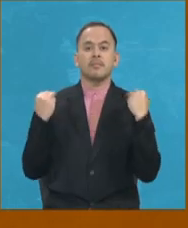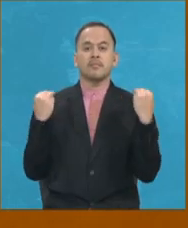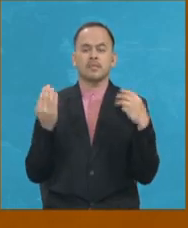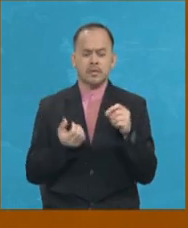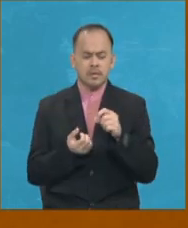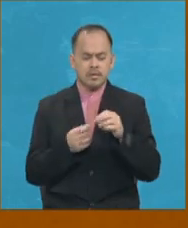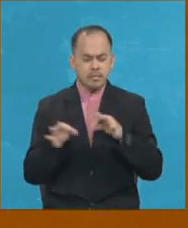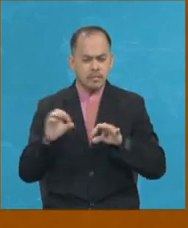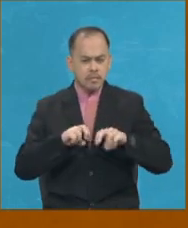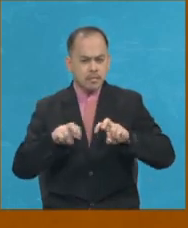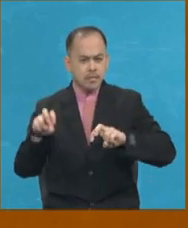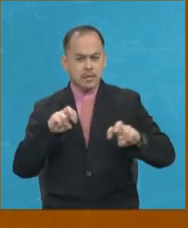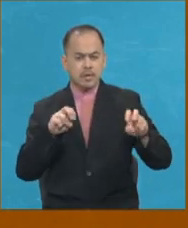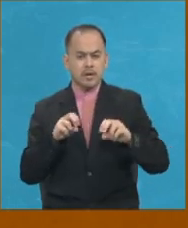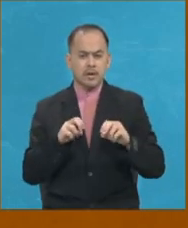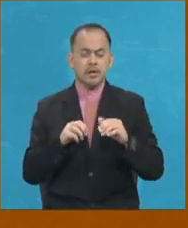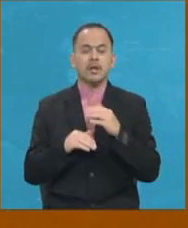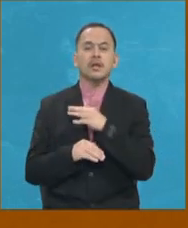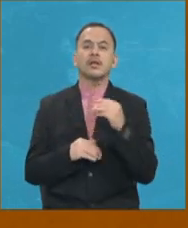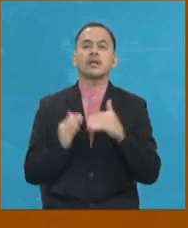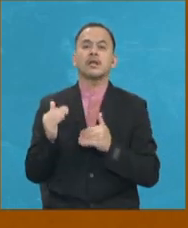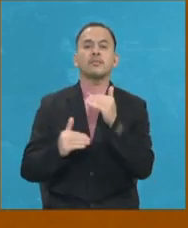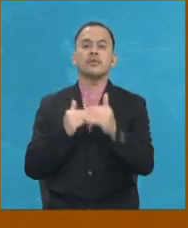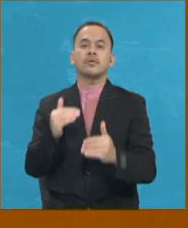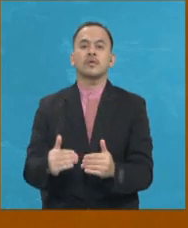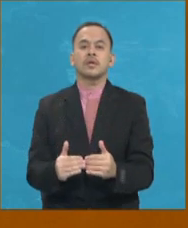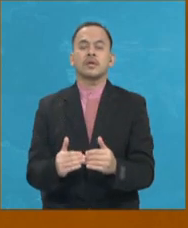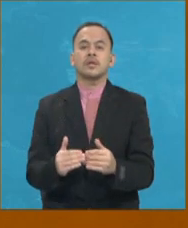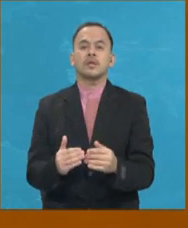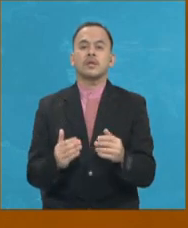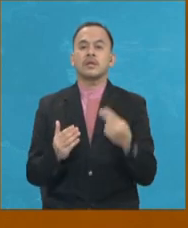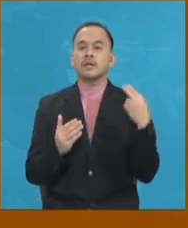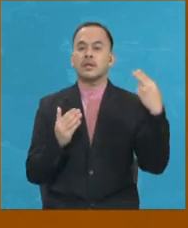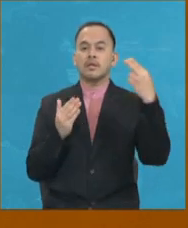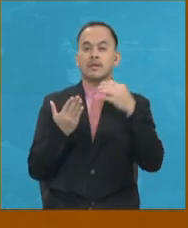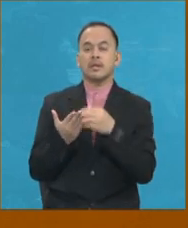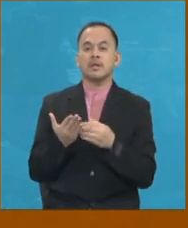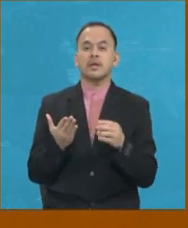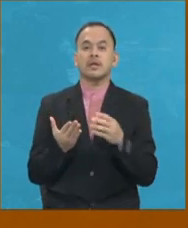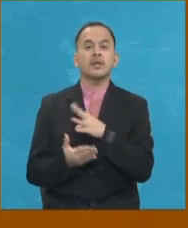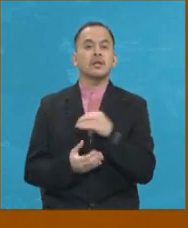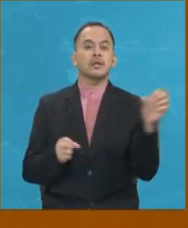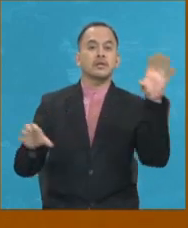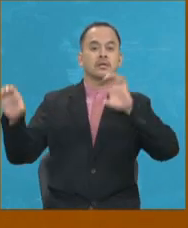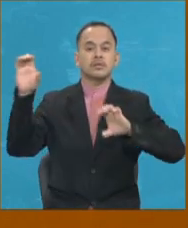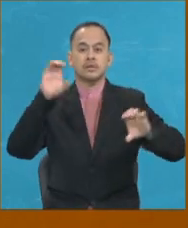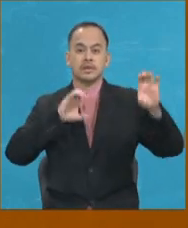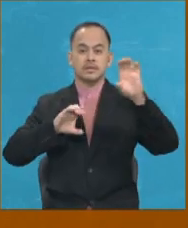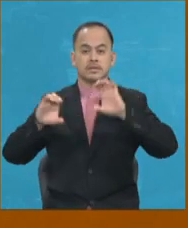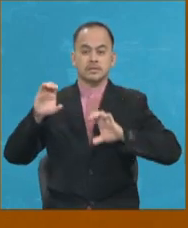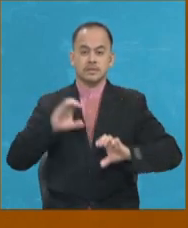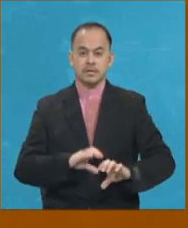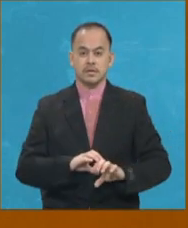dan kemajuan teknologi dan sains country for research and advancement